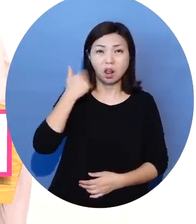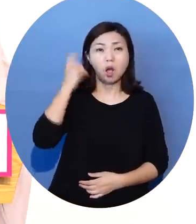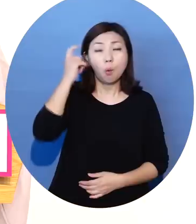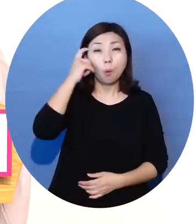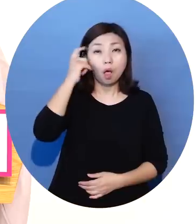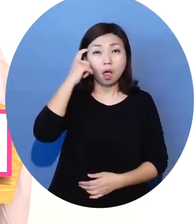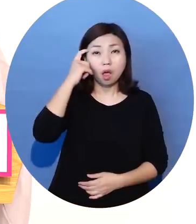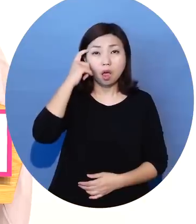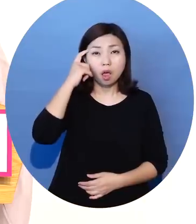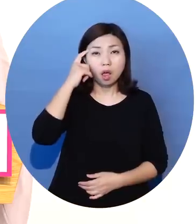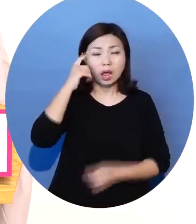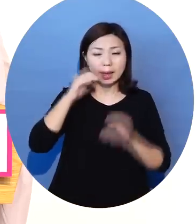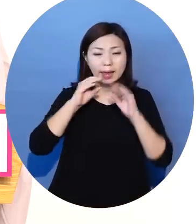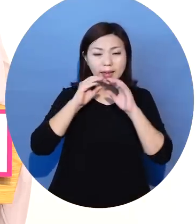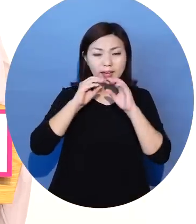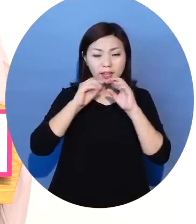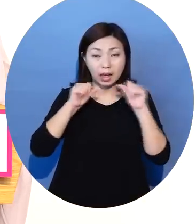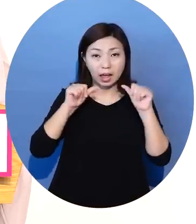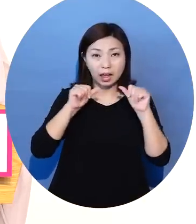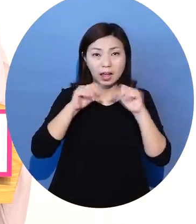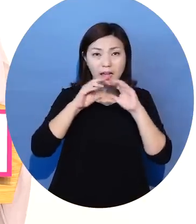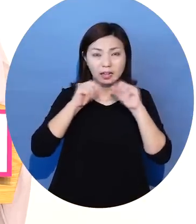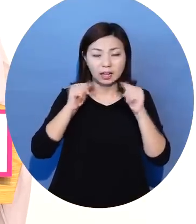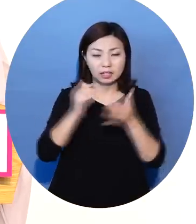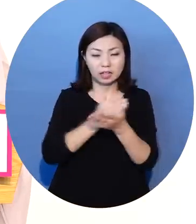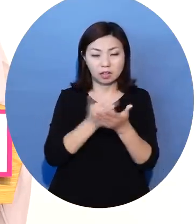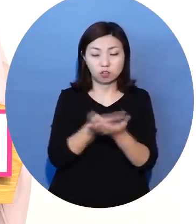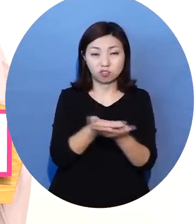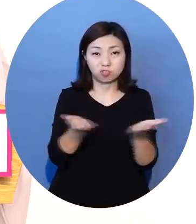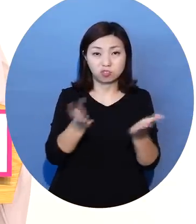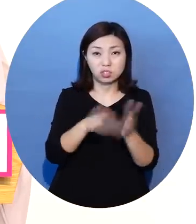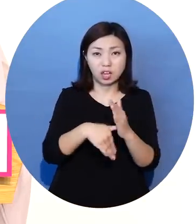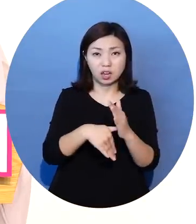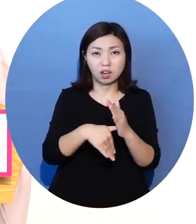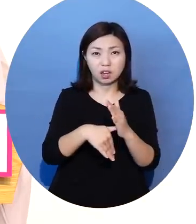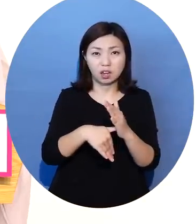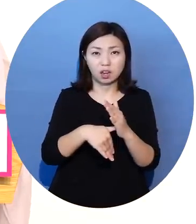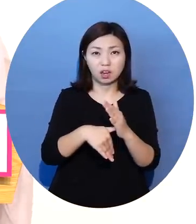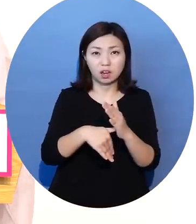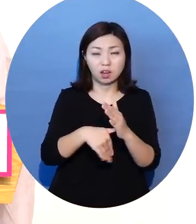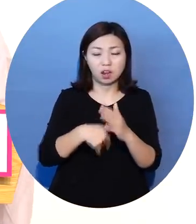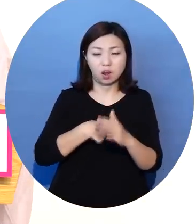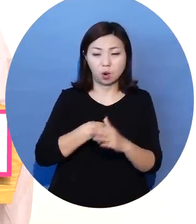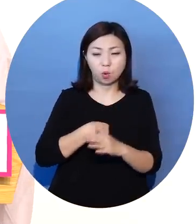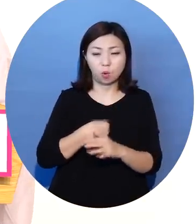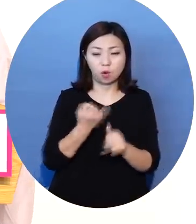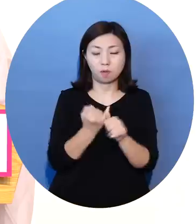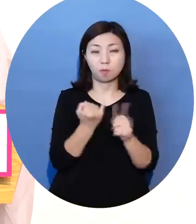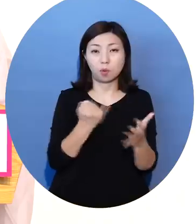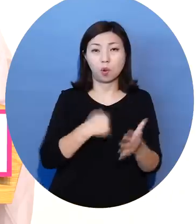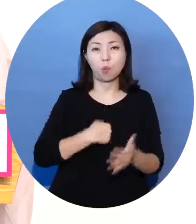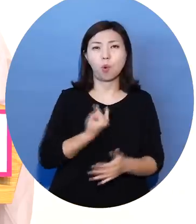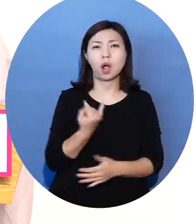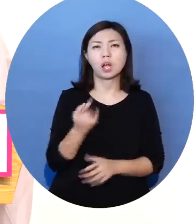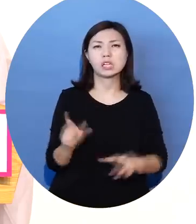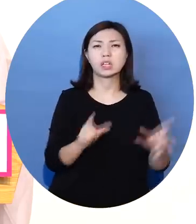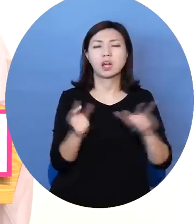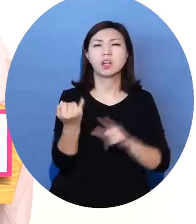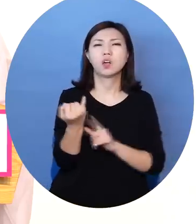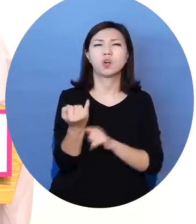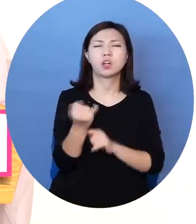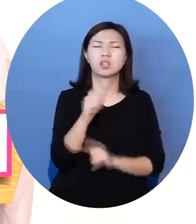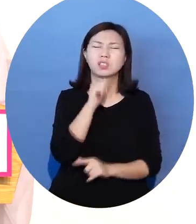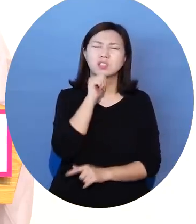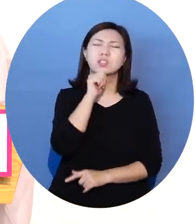이 땅을 나눠줄 때 남자한테만 나눠주거든요. 여자는 사람 취급을 하니까 안 나눠주니까 홀로 사는 여인은 저